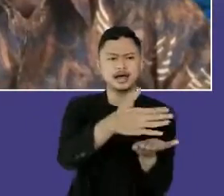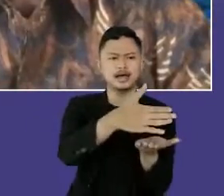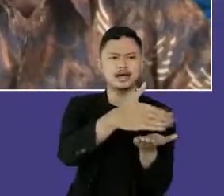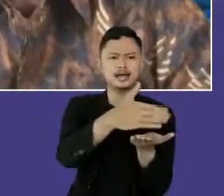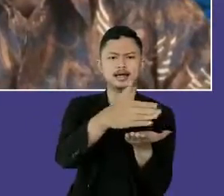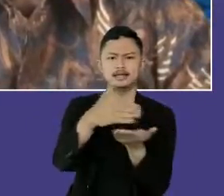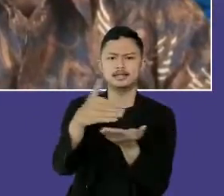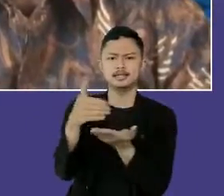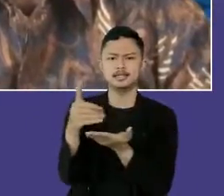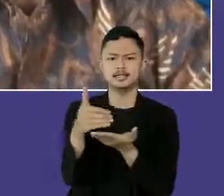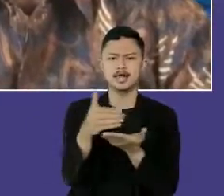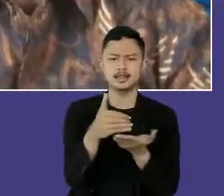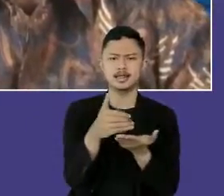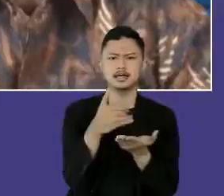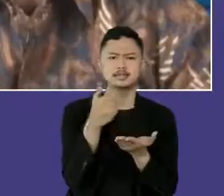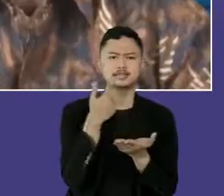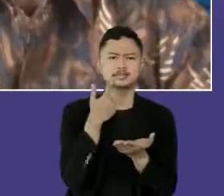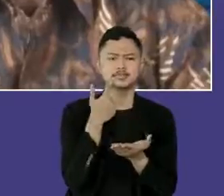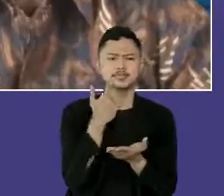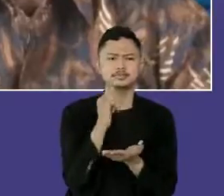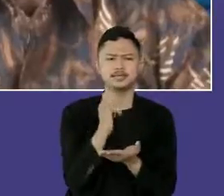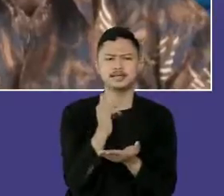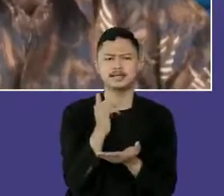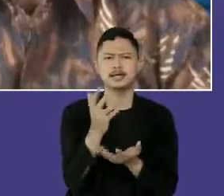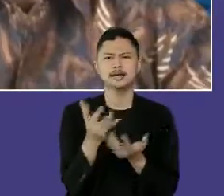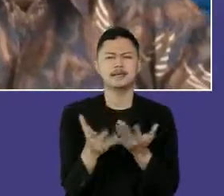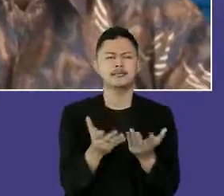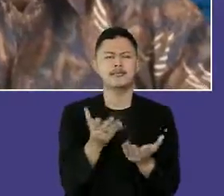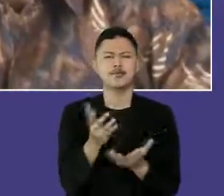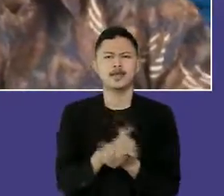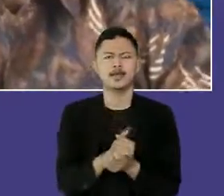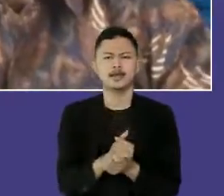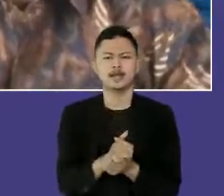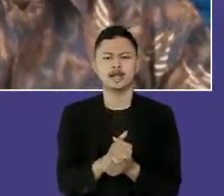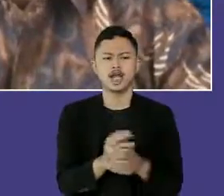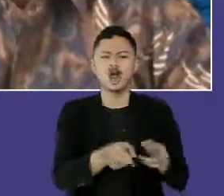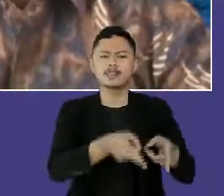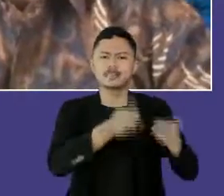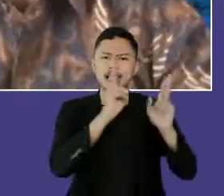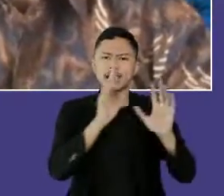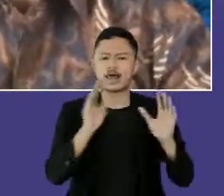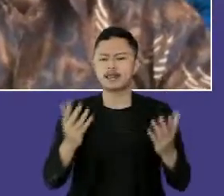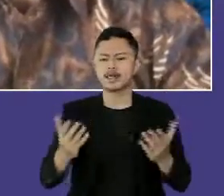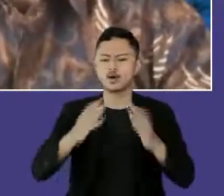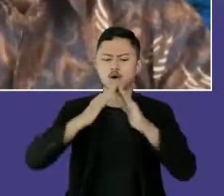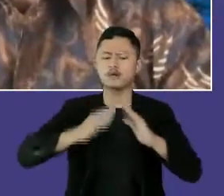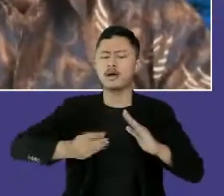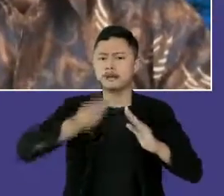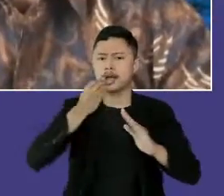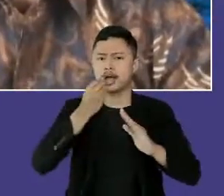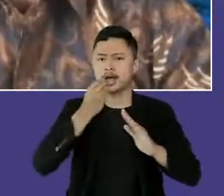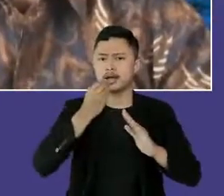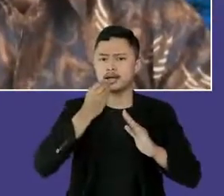data, apakah ada Pak Ariadi ya, untuk hotel dan restoran